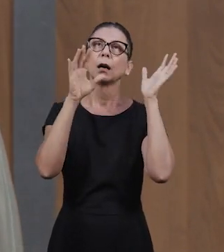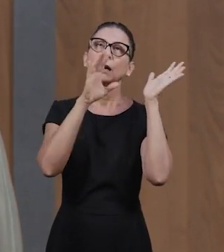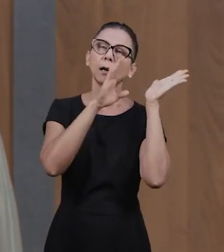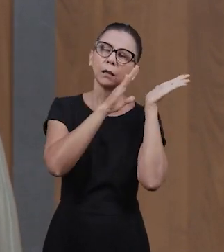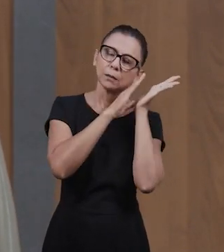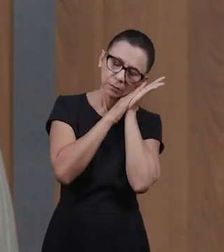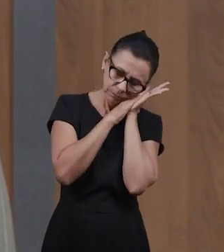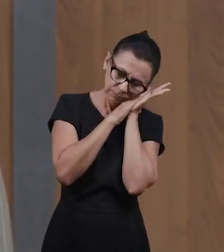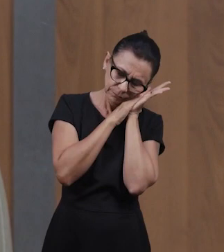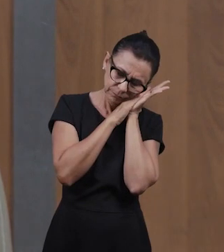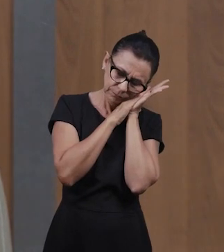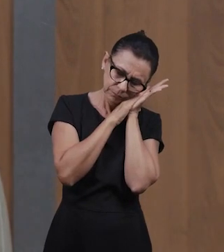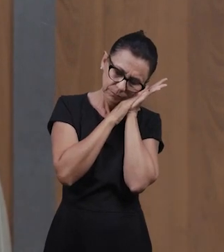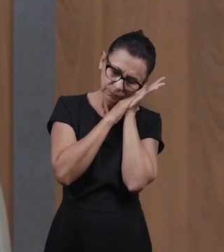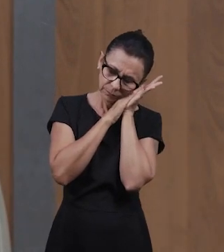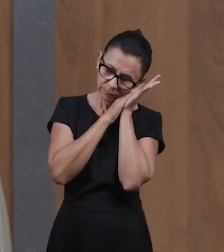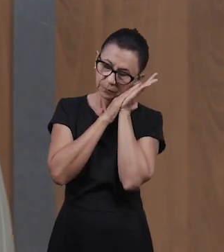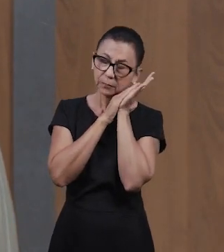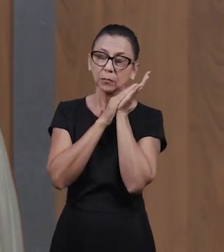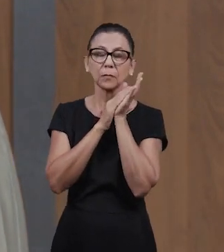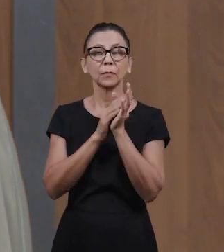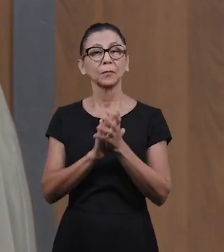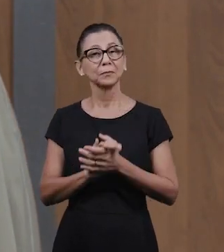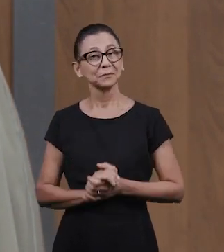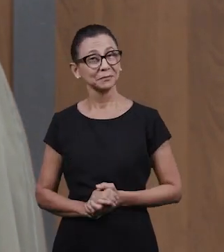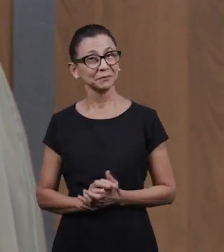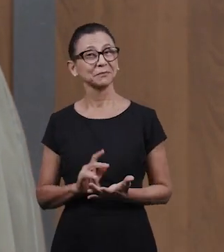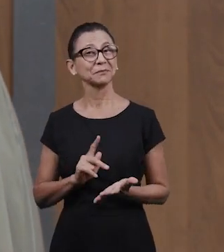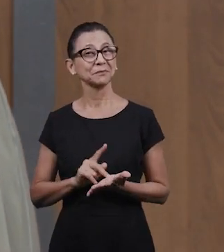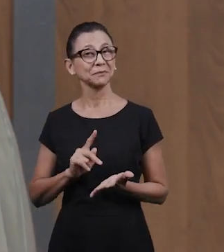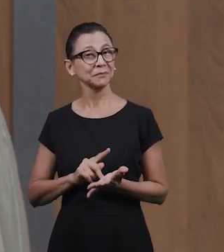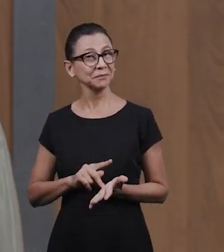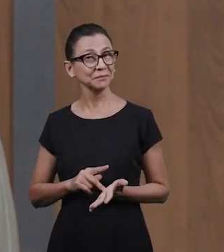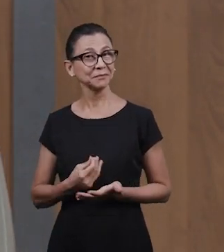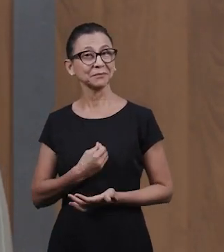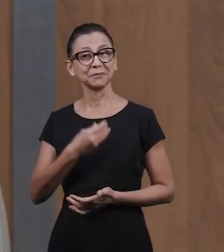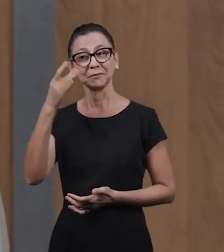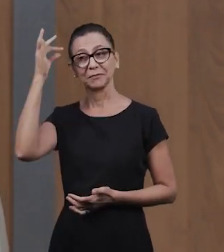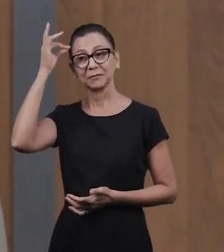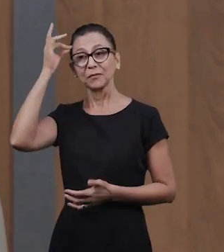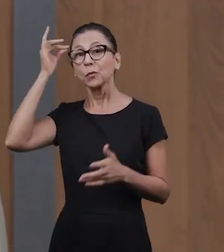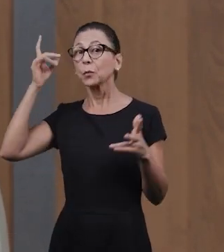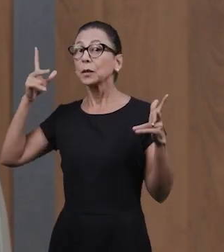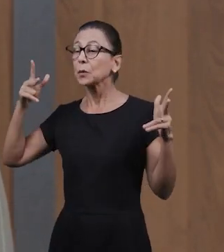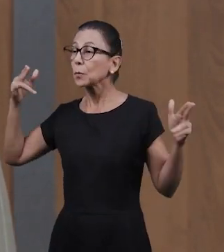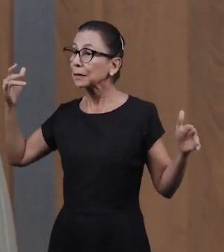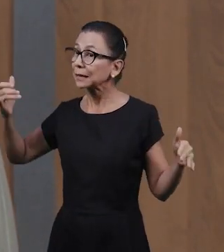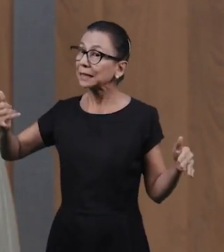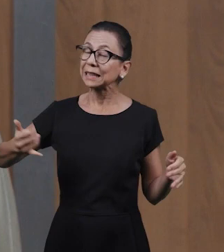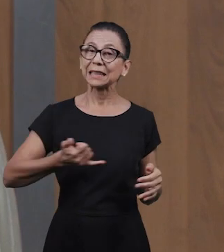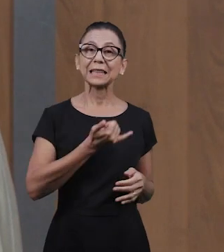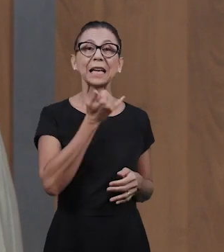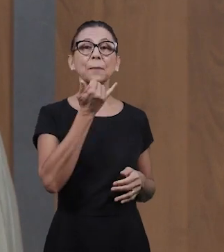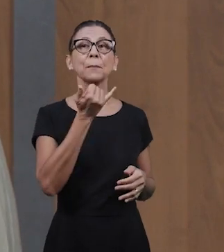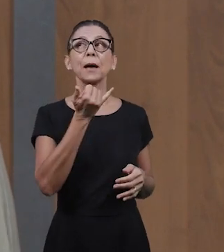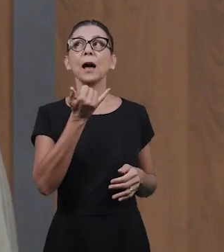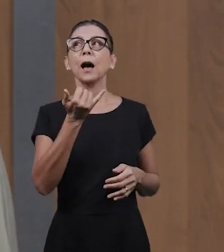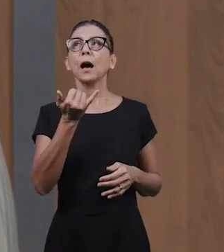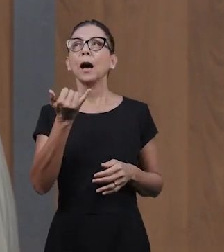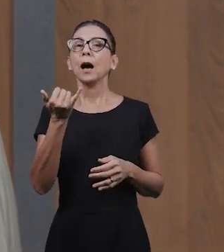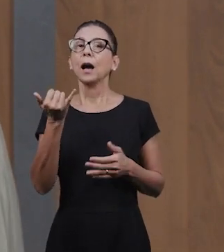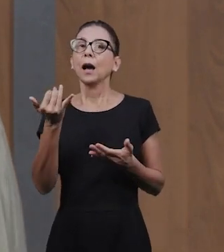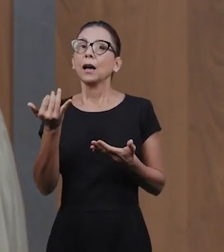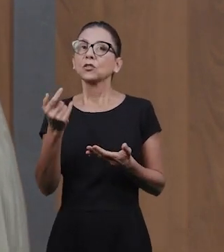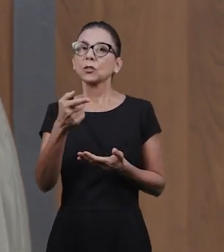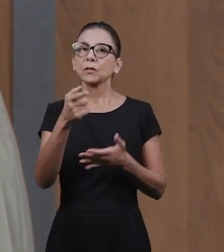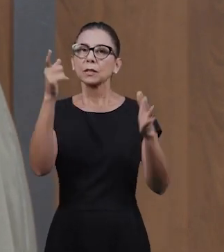jusqu'à ce qu'elle ne résiste plus, n'est-ce pas? Et elle dort un son profond, un sommeil profond. Spirituellement, avec nous, c'est comme